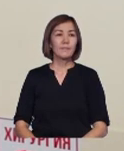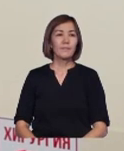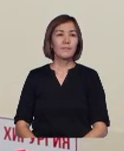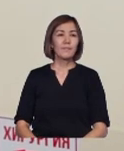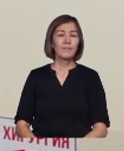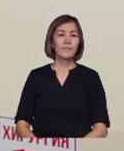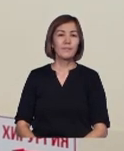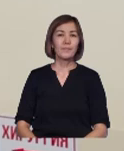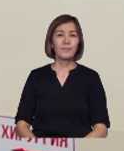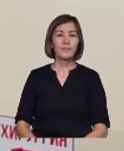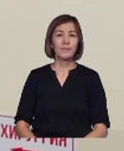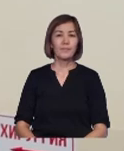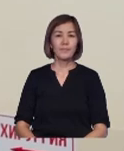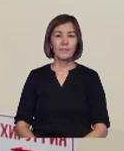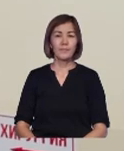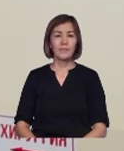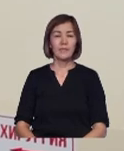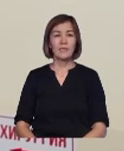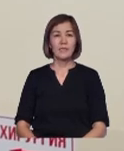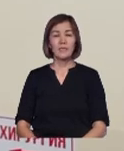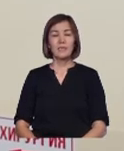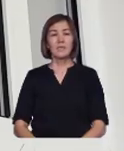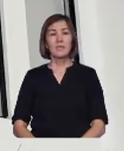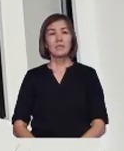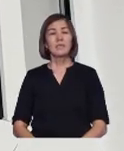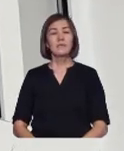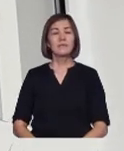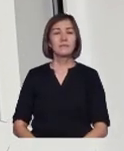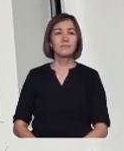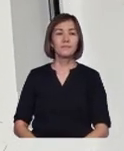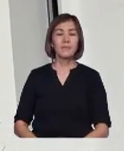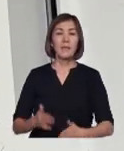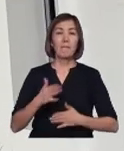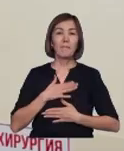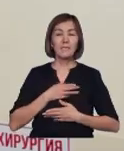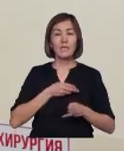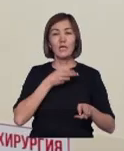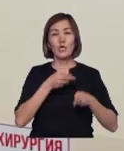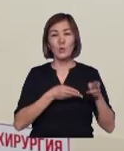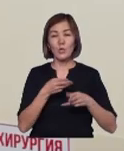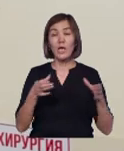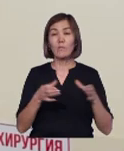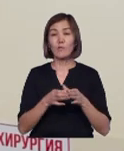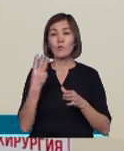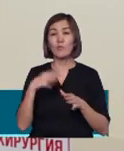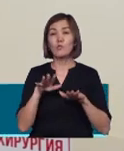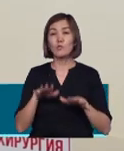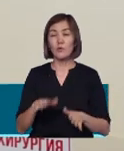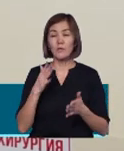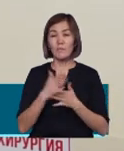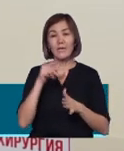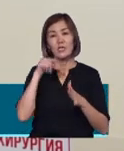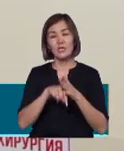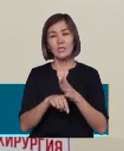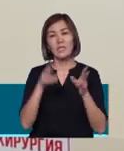В нашем хирургическом отделении рассчитано на 30 коек. Біздің хирургиялық бөлімде 30 орын бар. Ішінде